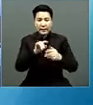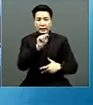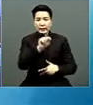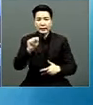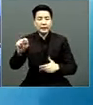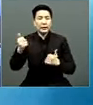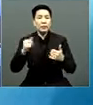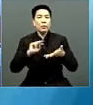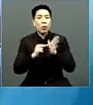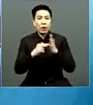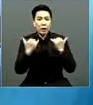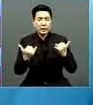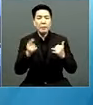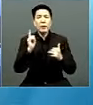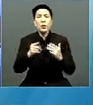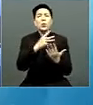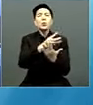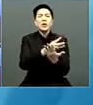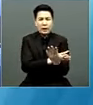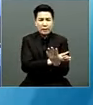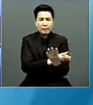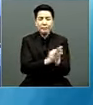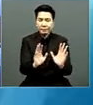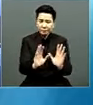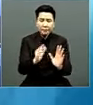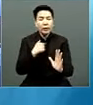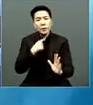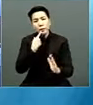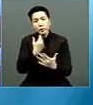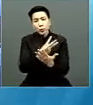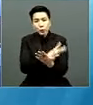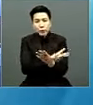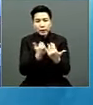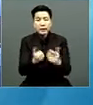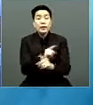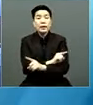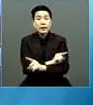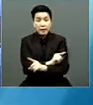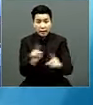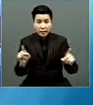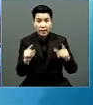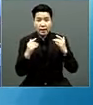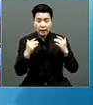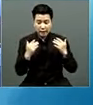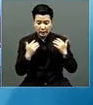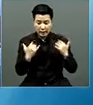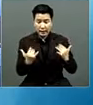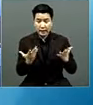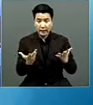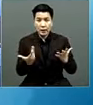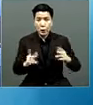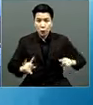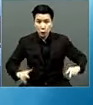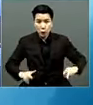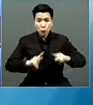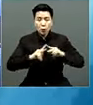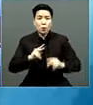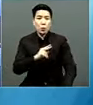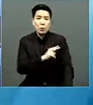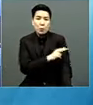ที่เราคงจะเป็นวิชาการสักนิดหนึ่งนะครับแต่ยังไงก็ตามแต่ครับก็เป็นเรื่องที่ทางกระทรวงสาธารณสุ